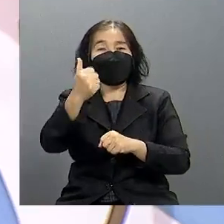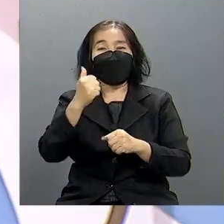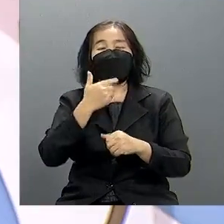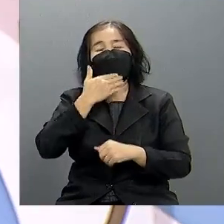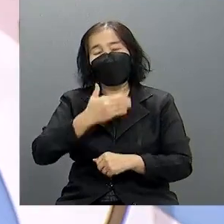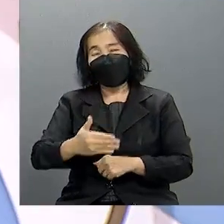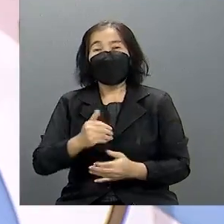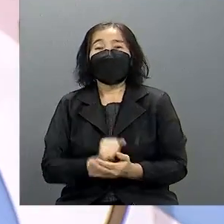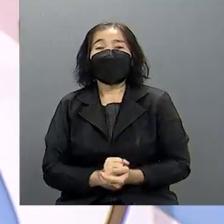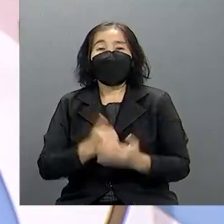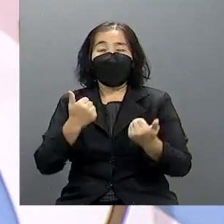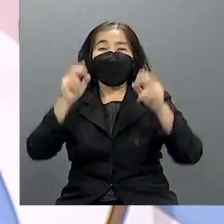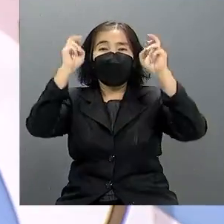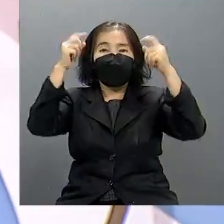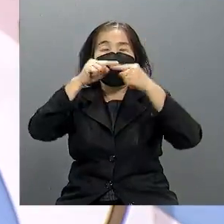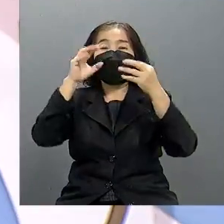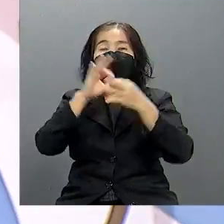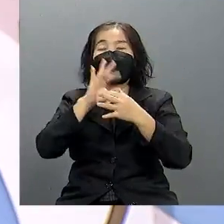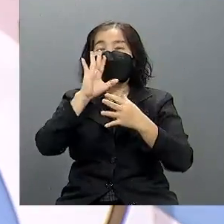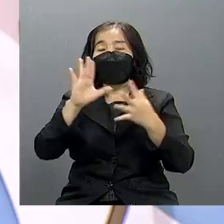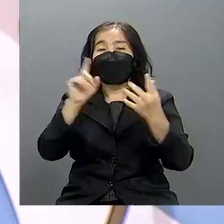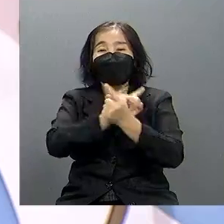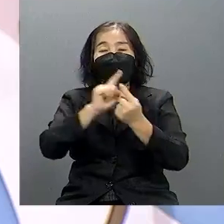และนี่ก็คือเรื่องราวดีๆนะคะที่นำมาฝากคุณผู้ชมเช้